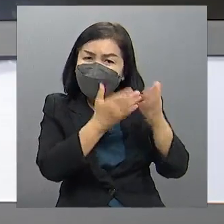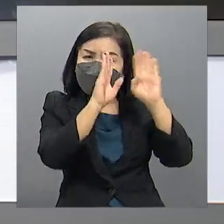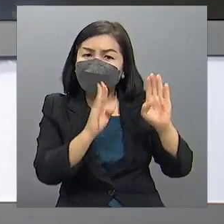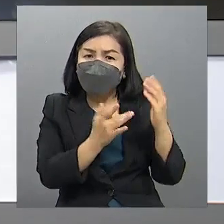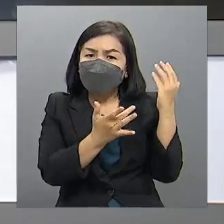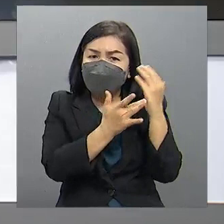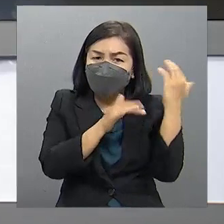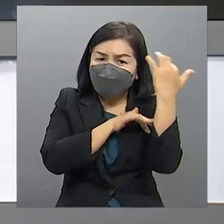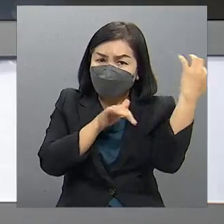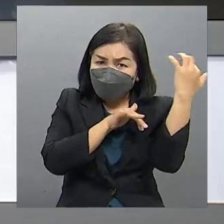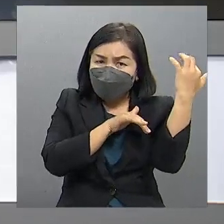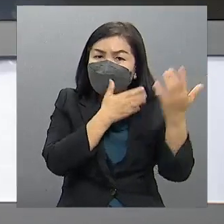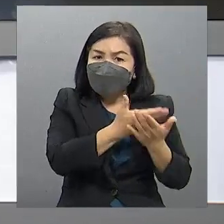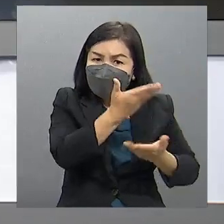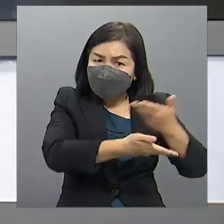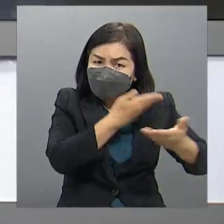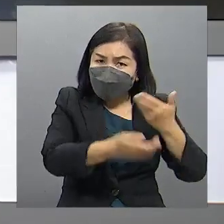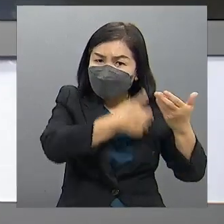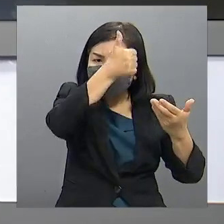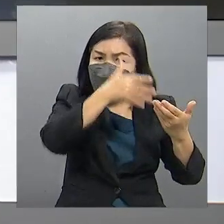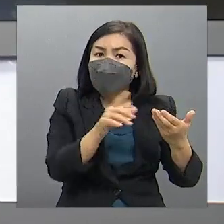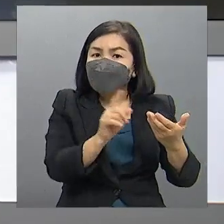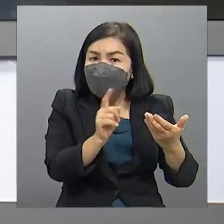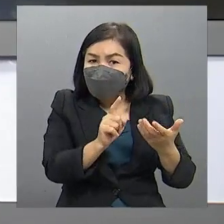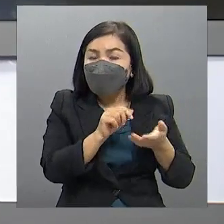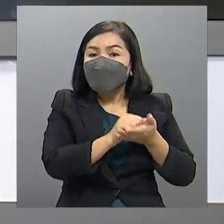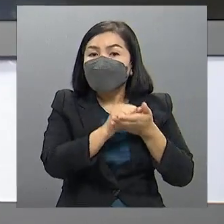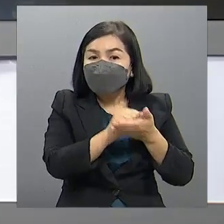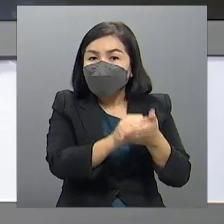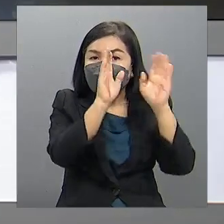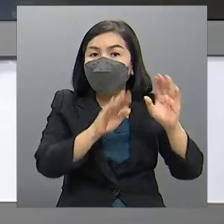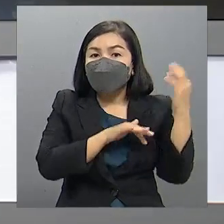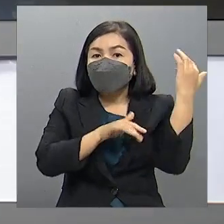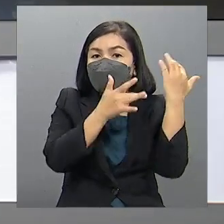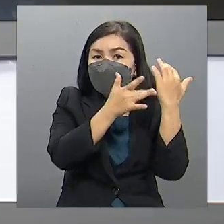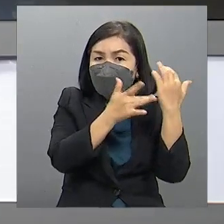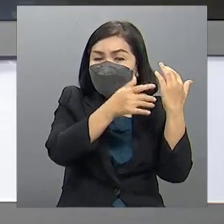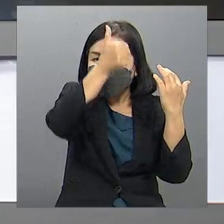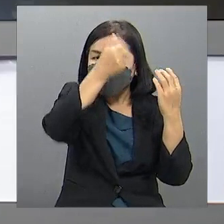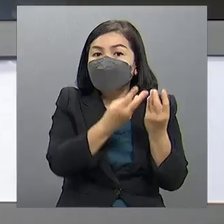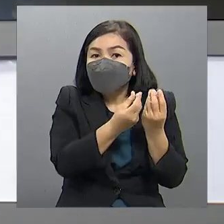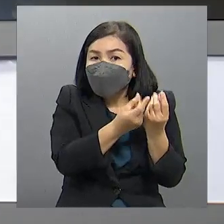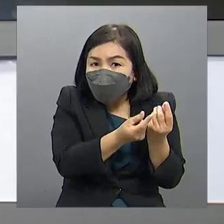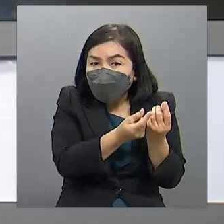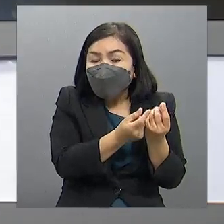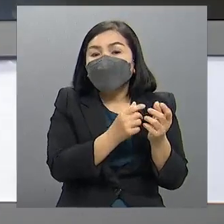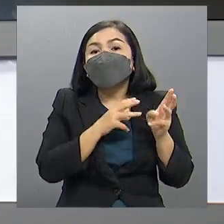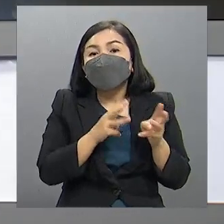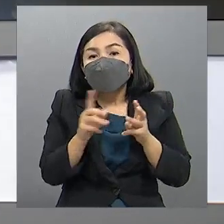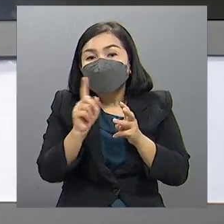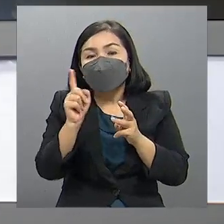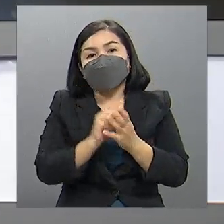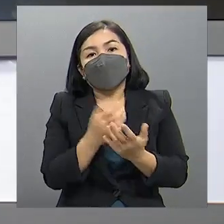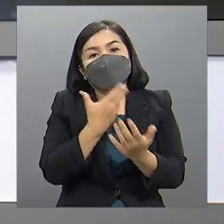การรับชำระสินค้าและบริการด้วยสินทรัพย์ที่จิตอ่ะนะคะเพื่อที่จะจำกัดความเสี่ยงโดยเฉพาะเรื่องของความผันผวนที่มี